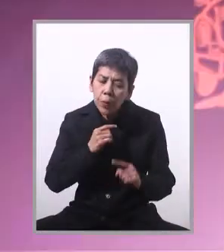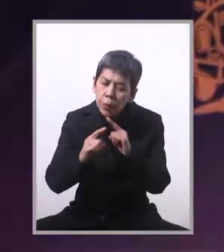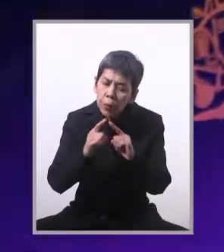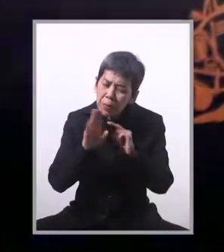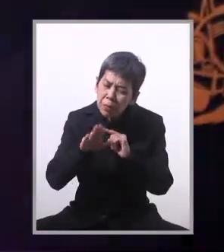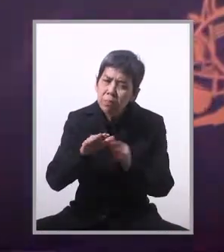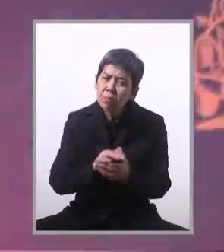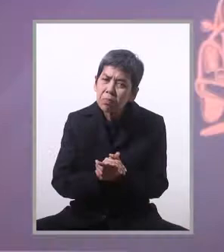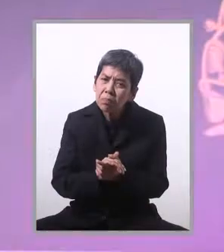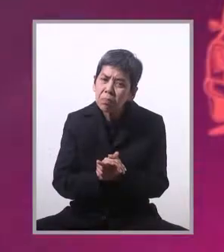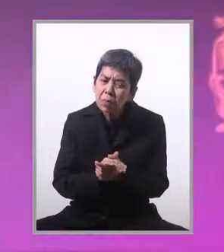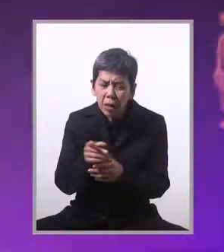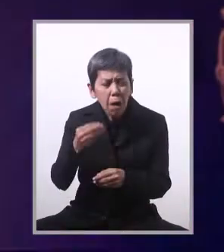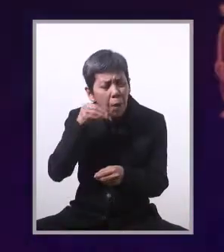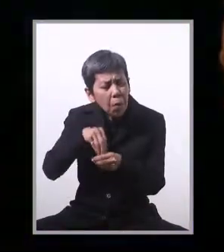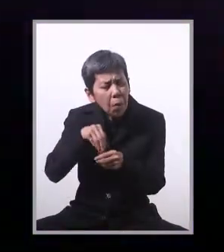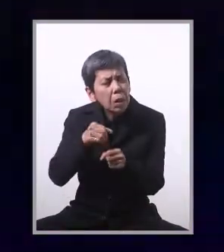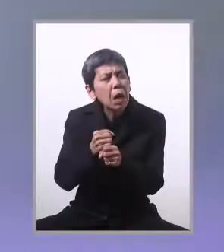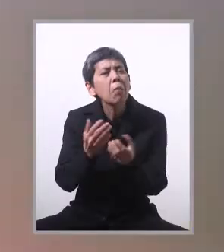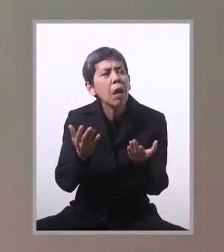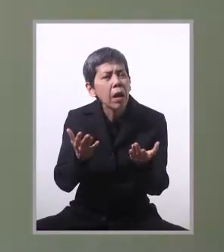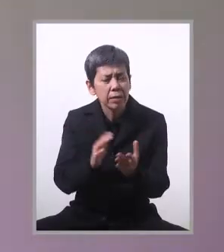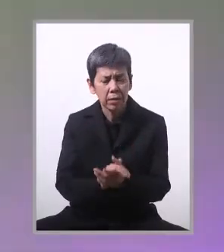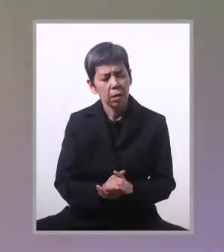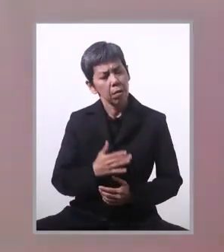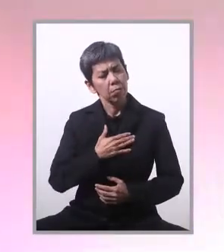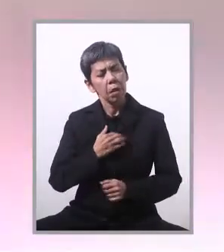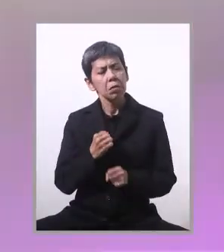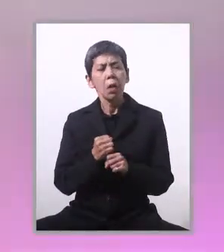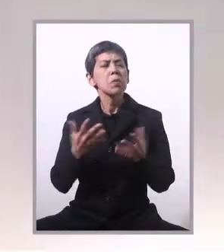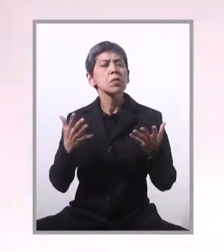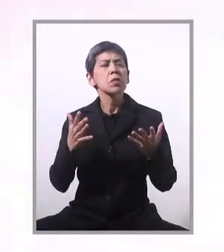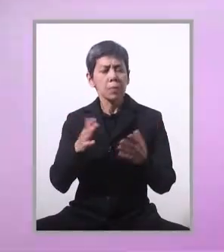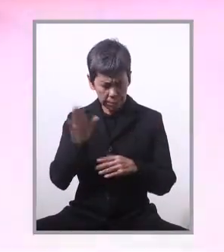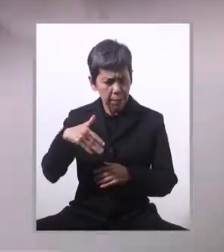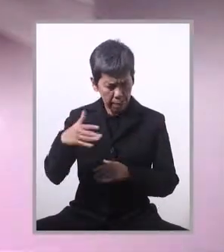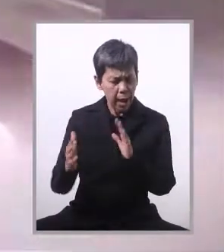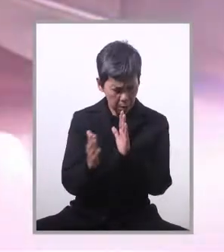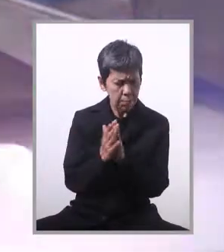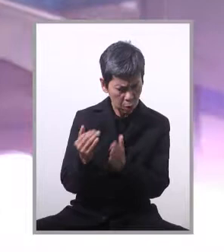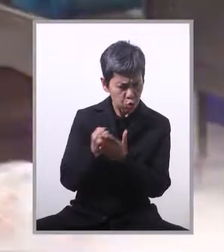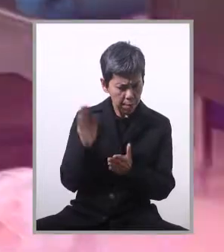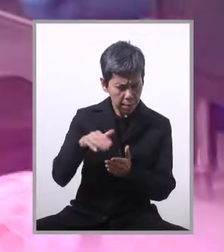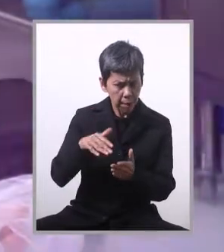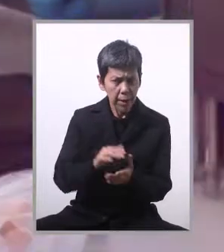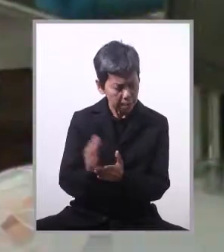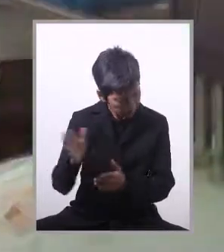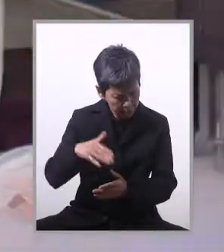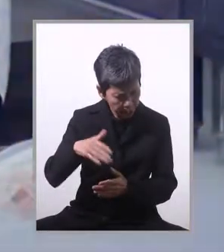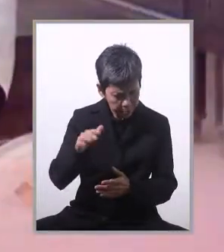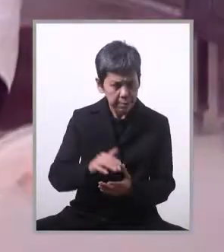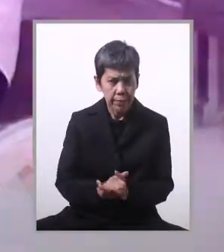กก็ปรึกษาป้าน้องหนูจุ้ยอยู่บ้านจะทำอะไรเราก็บอกว่าไม่ได้ทำอะไรเราก็ว่ามาช่วยป้าบ้างอะไรเ